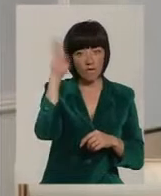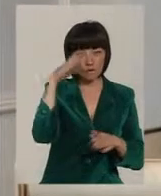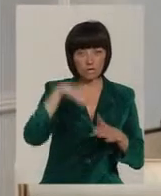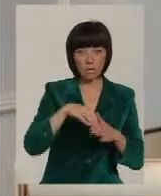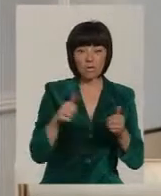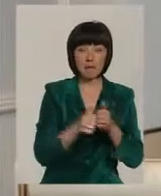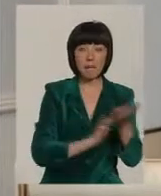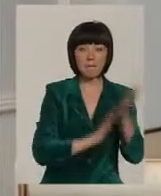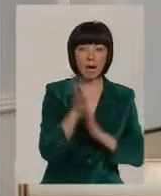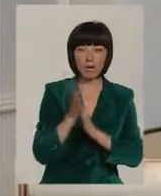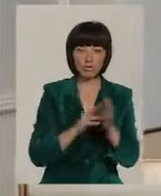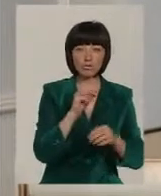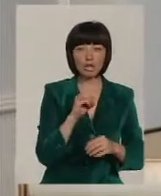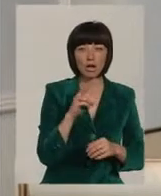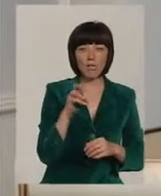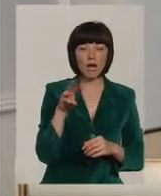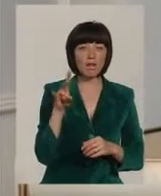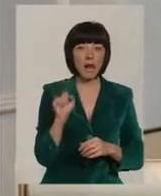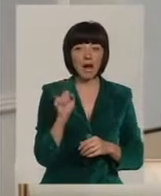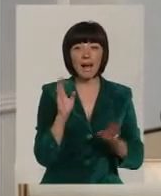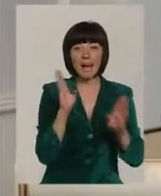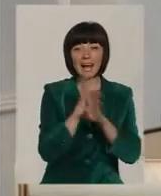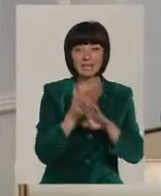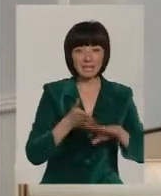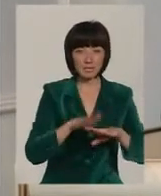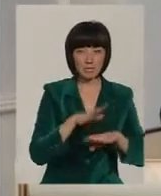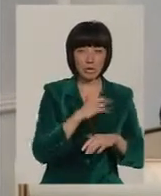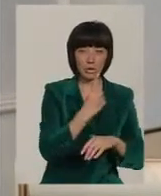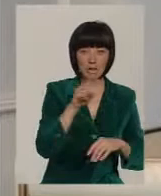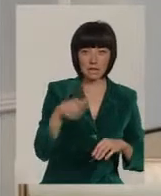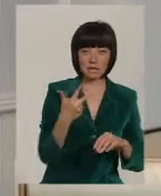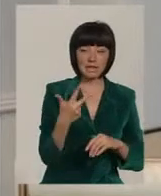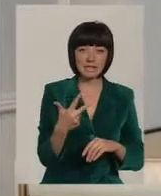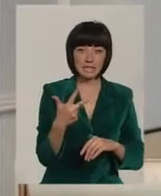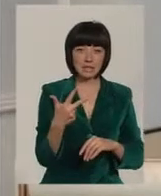біля парку імені Чекмана, там кисень був критичний, він становив